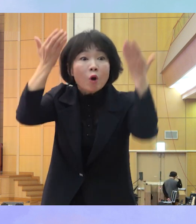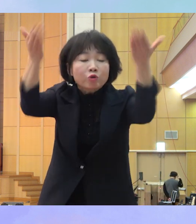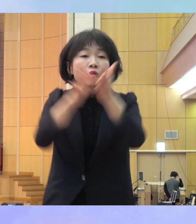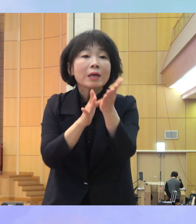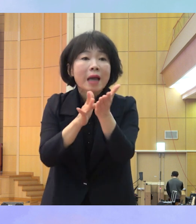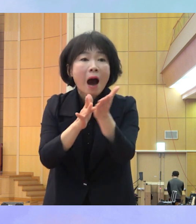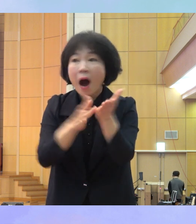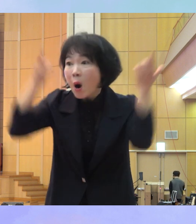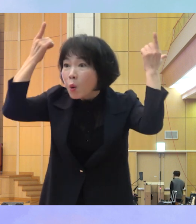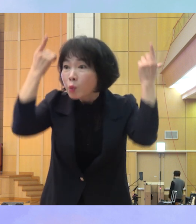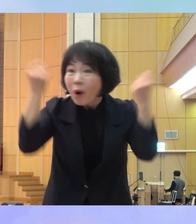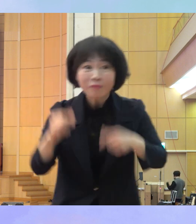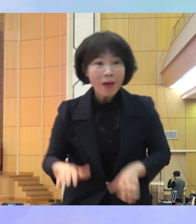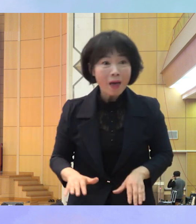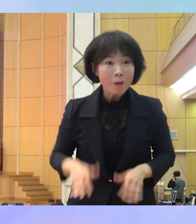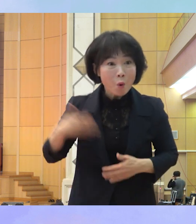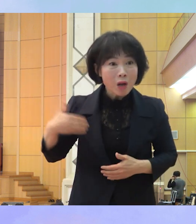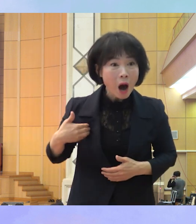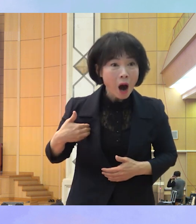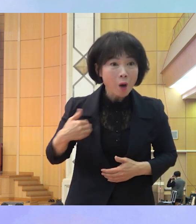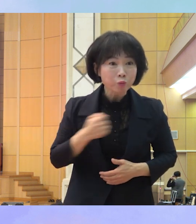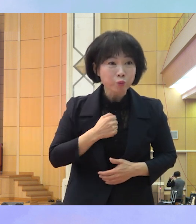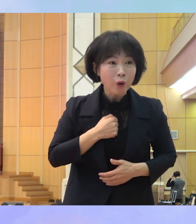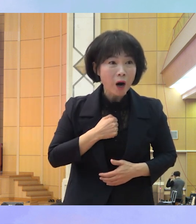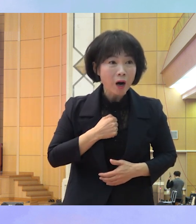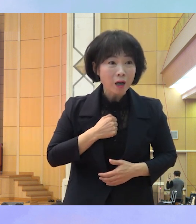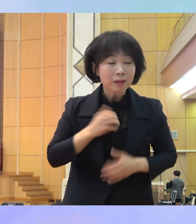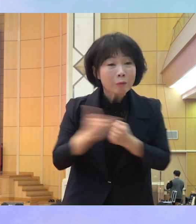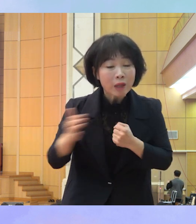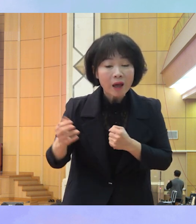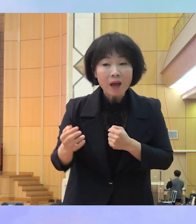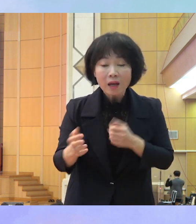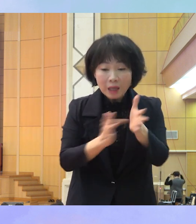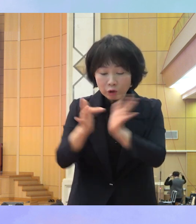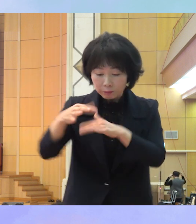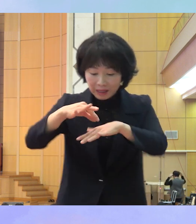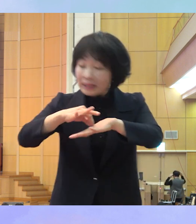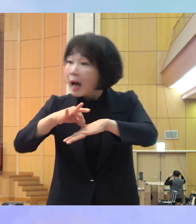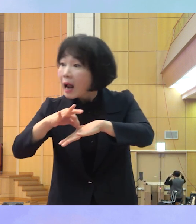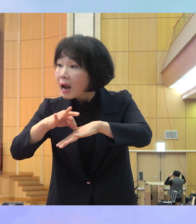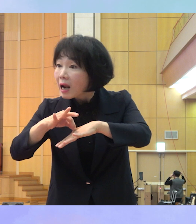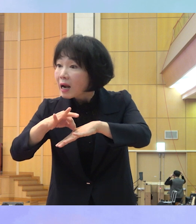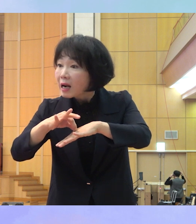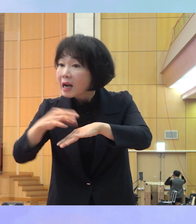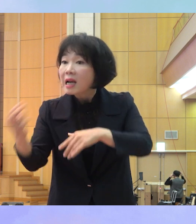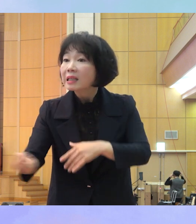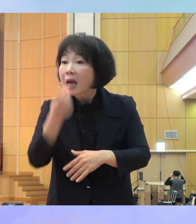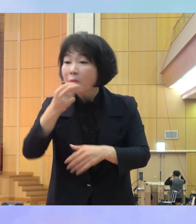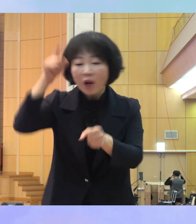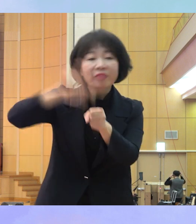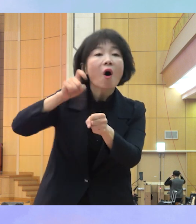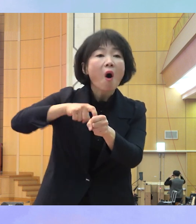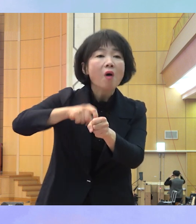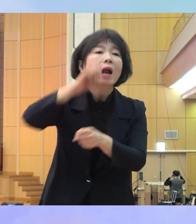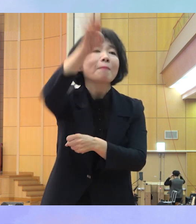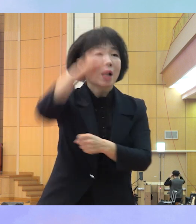약과 같은 거예요. 그래서 생명의 떡이라고 말하고 생명의 음료라고 말하는